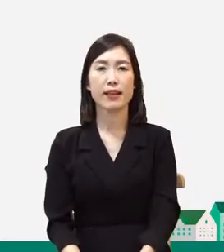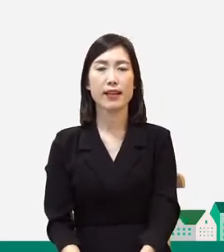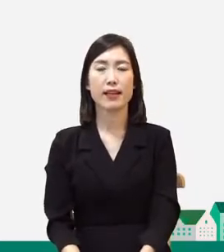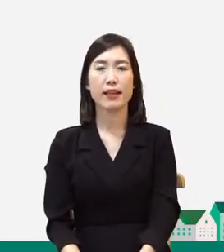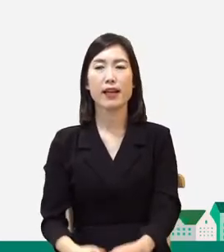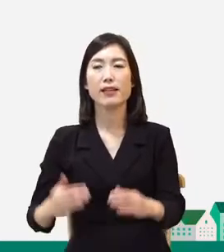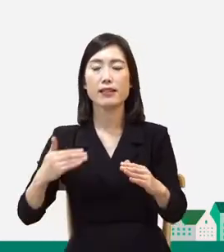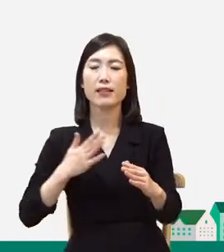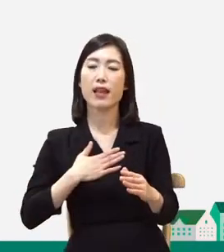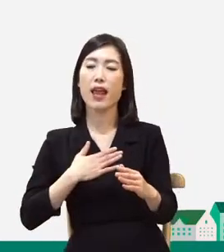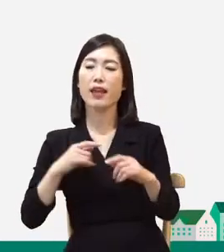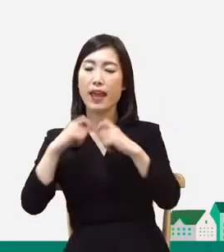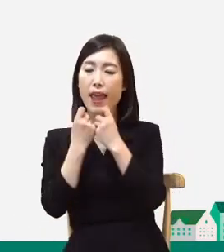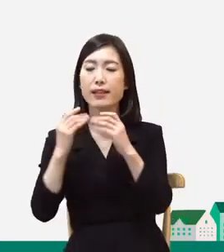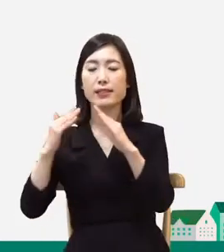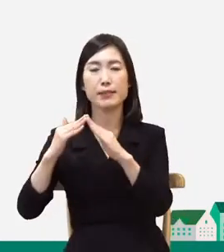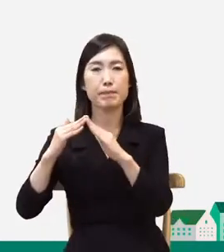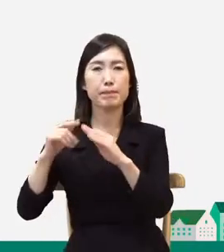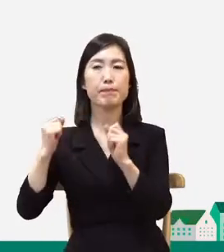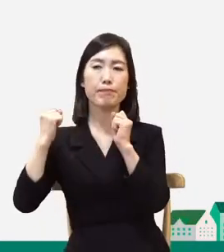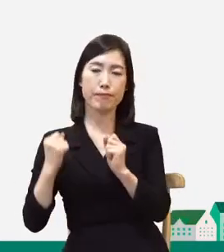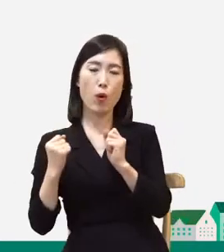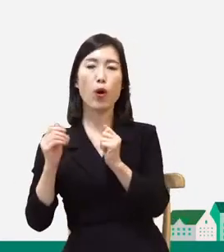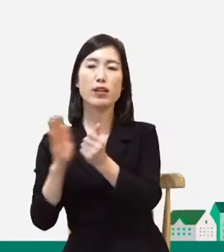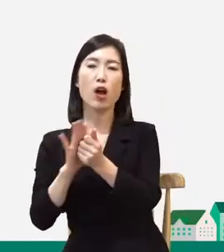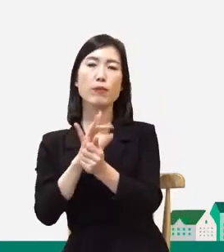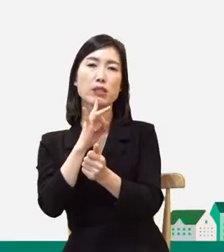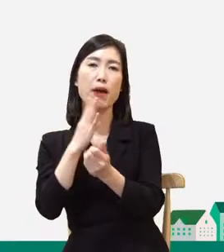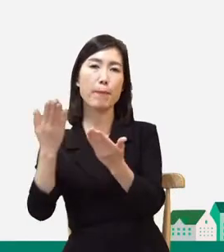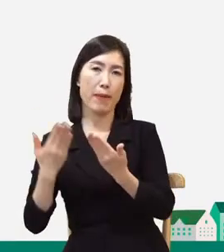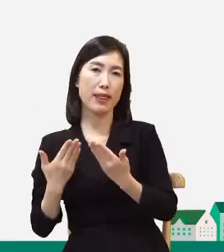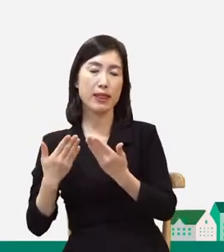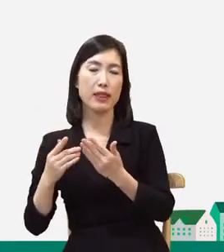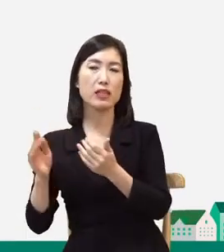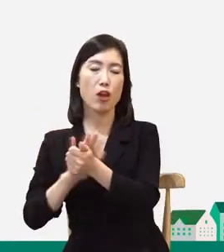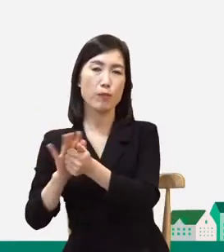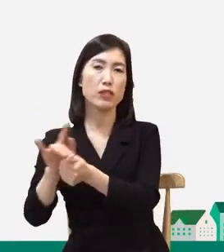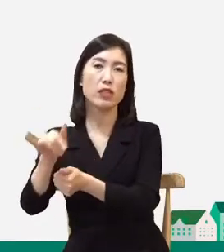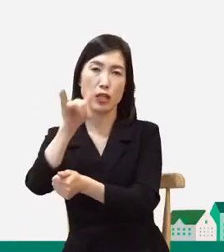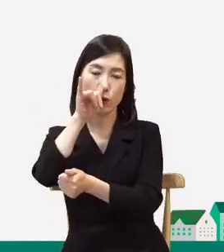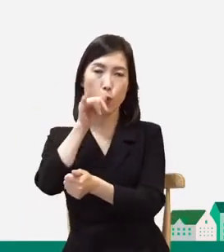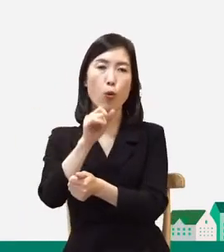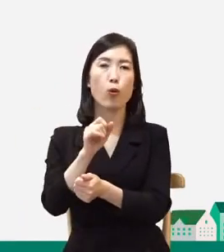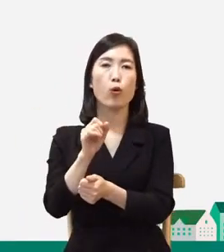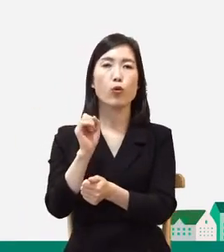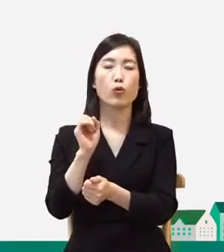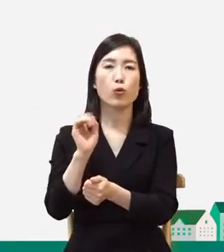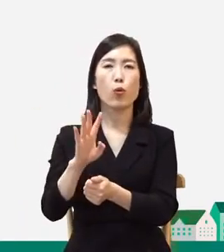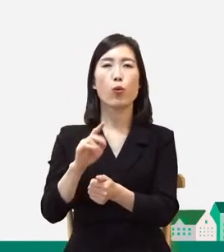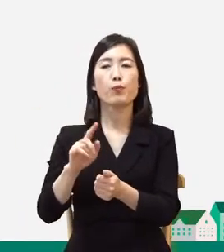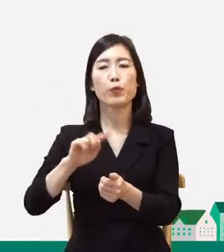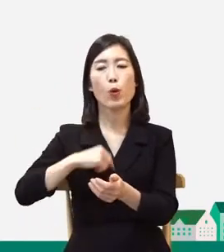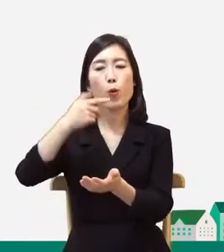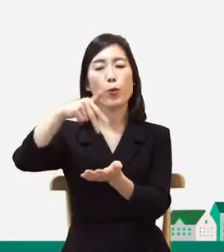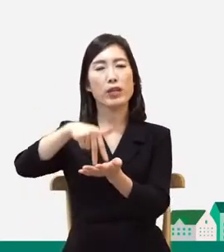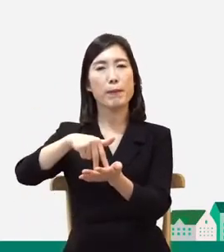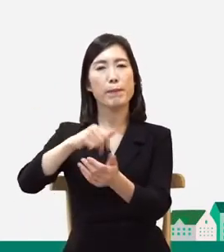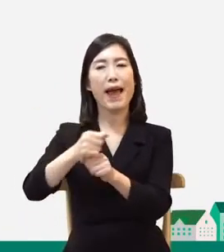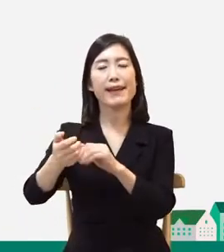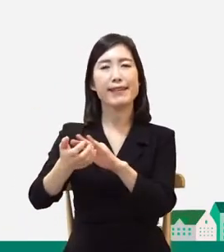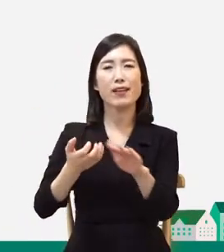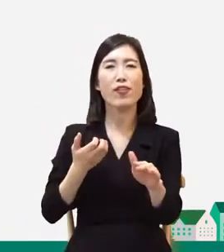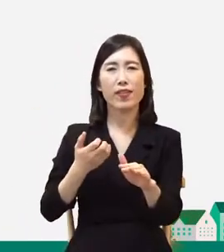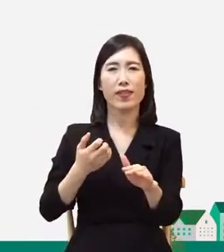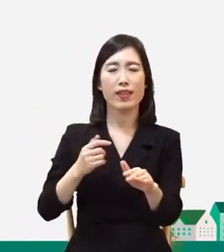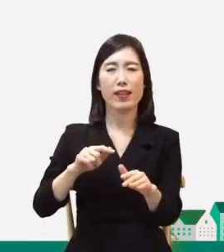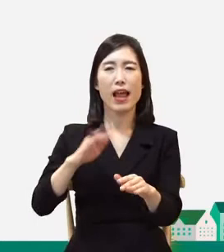비공급형 지원주택은 개인의 집에서 서비스를 받을 수 있는 자가용 주택과 독립을 실행하기 전 독립생활을 체험할 수 있는